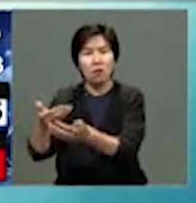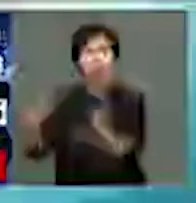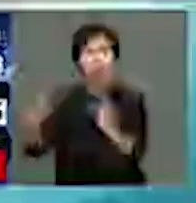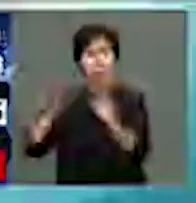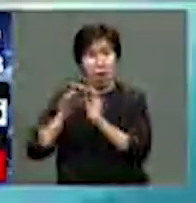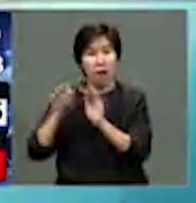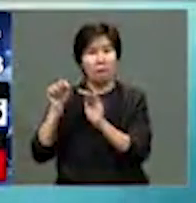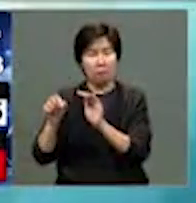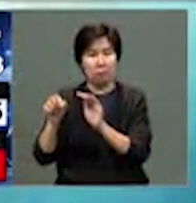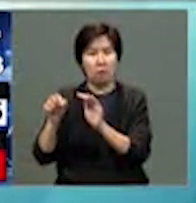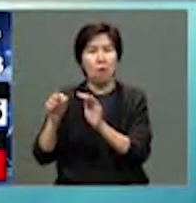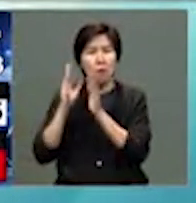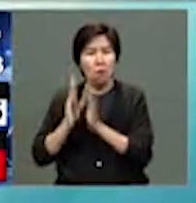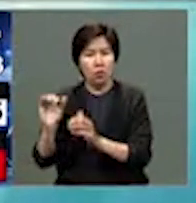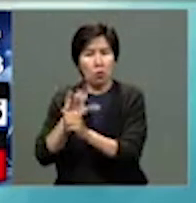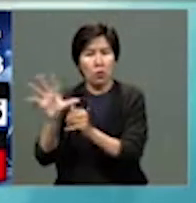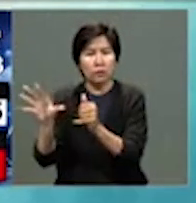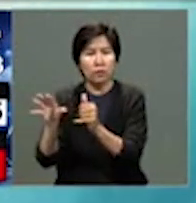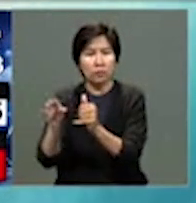ปีสามีเป็นชาวปากีสถานนะครับทักกันอยู่ในครอบครัวใหญ่ซึ่งมีคนในบ้านป่วยแล้ว5